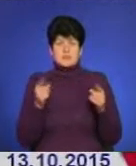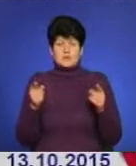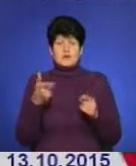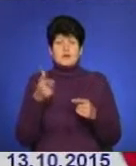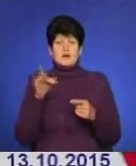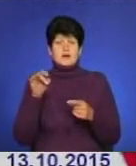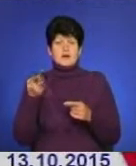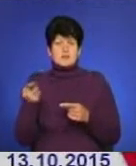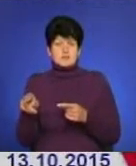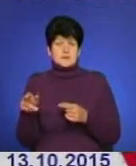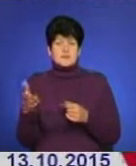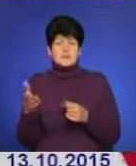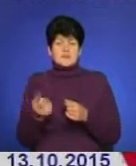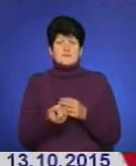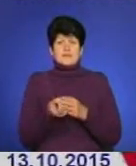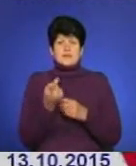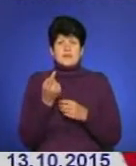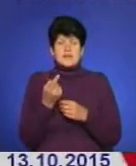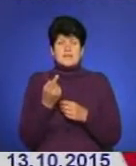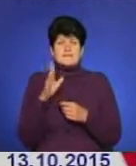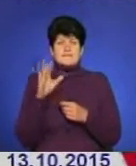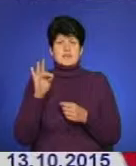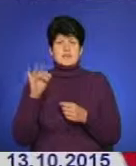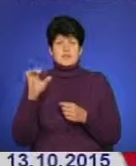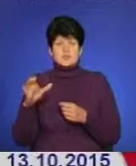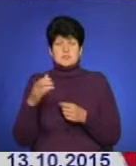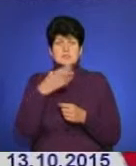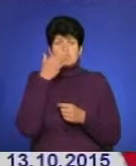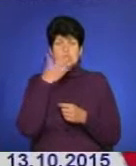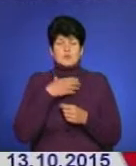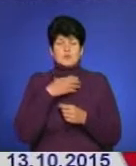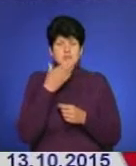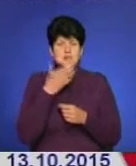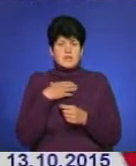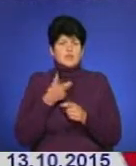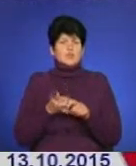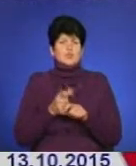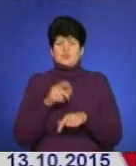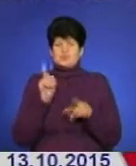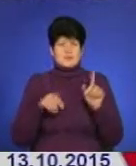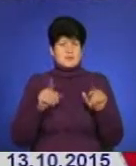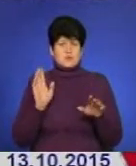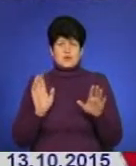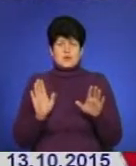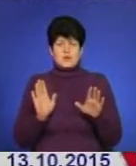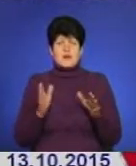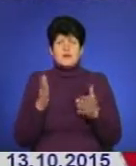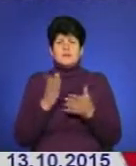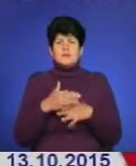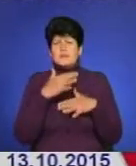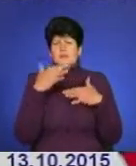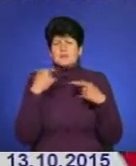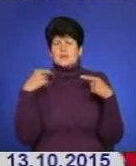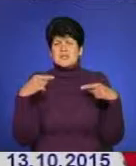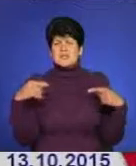як правило, викликає вірусні ураження дихальних шляхів надзвичайно рідко, а в той же час циркулюють десятки